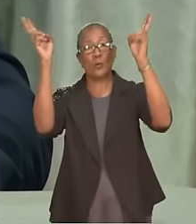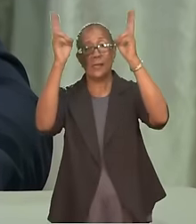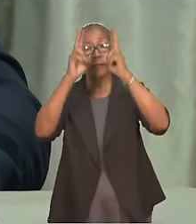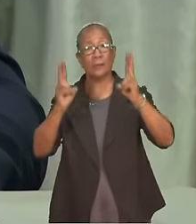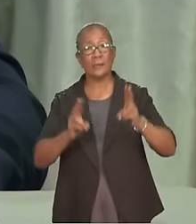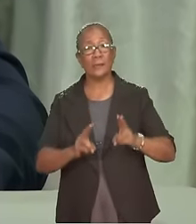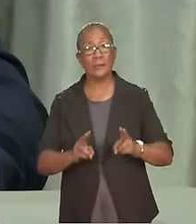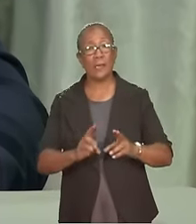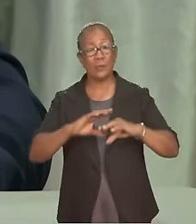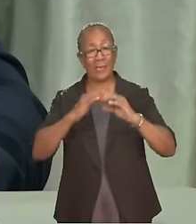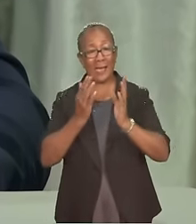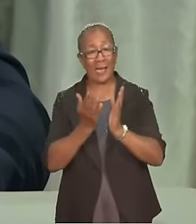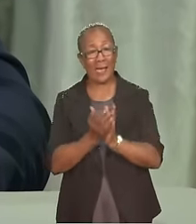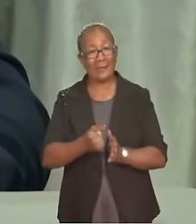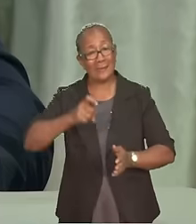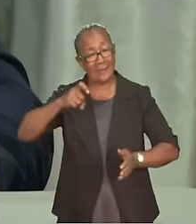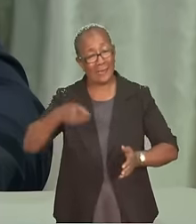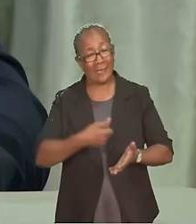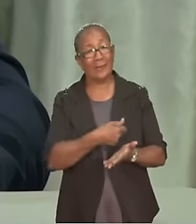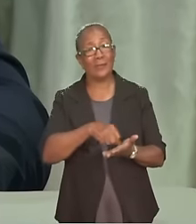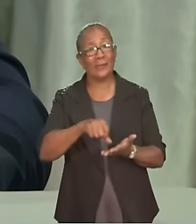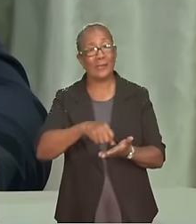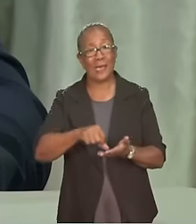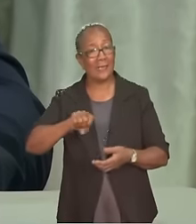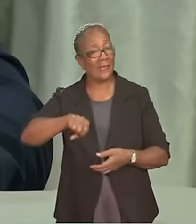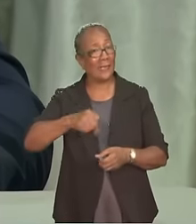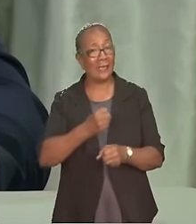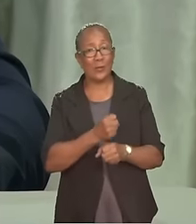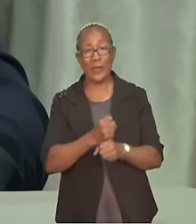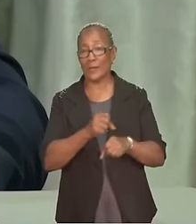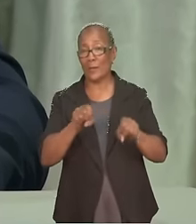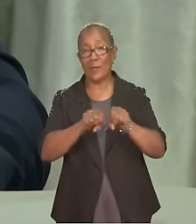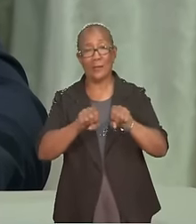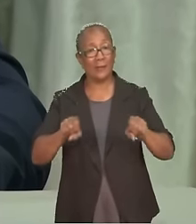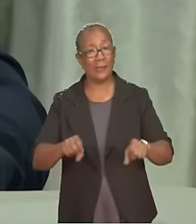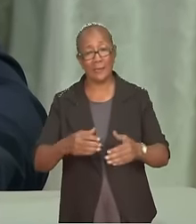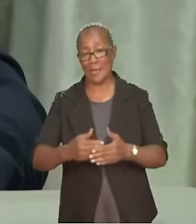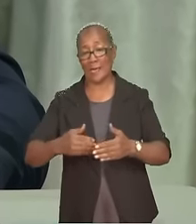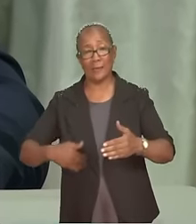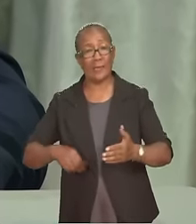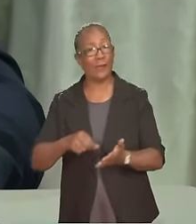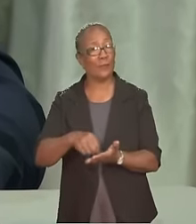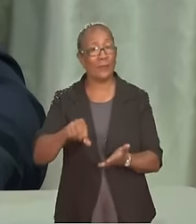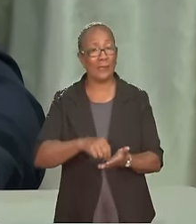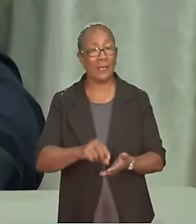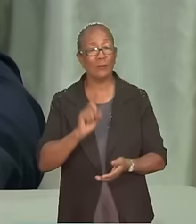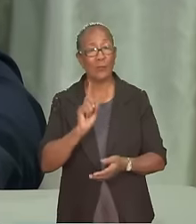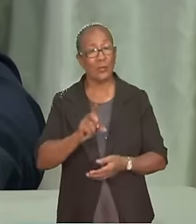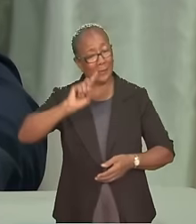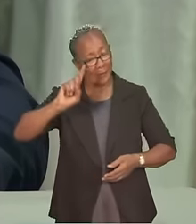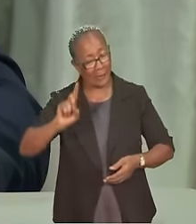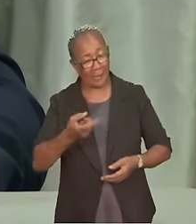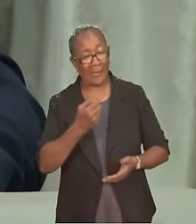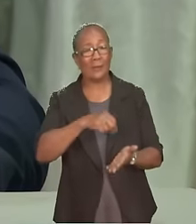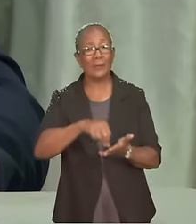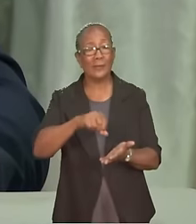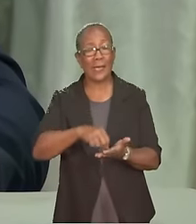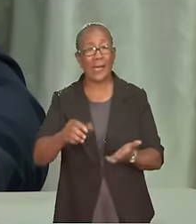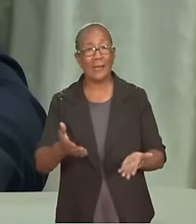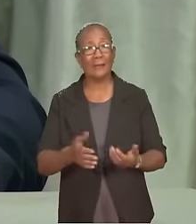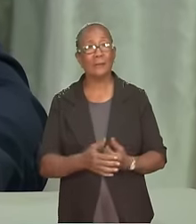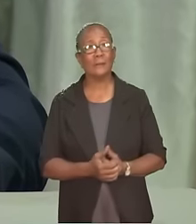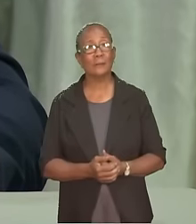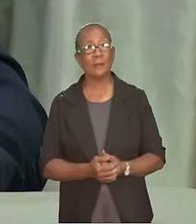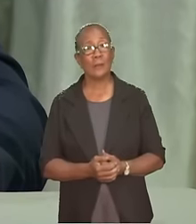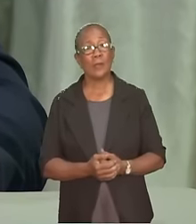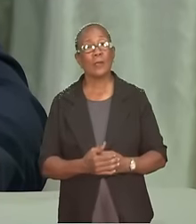op front betalen. Dus hier kan je niet werken met een systeem dat je achteraf betaalt. Dat maakt de positie nog moeilijker.